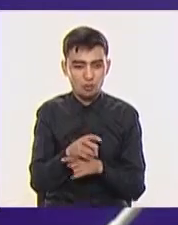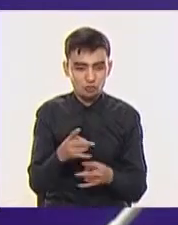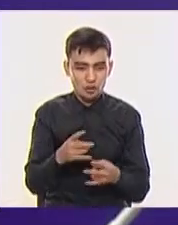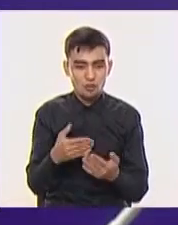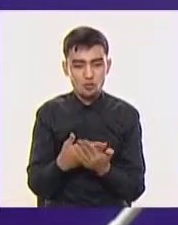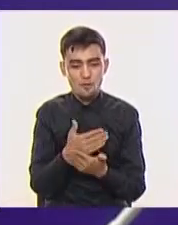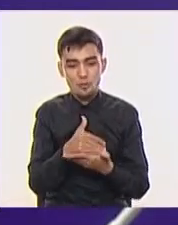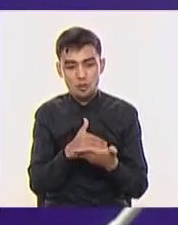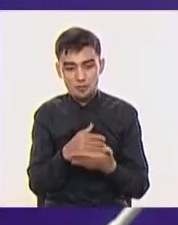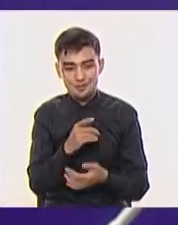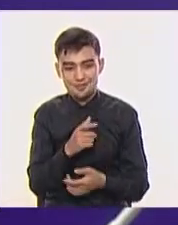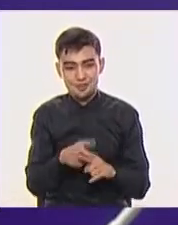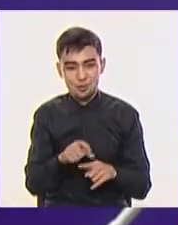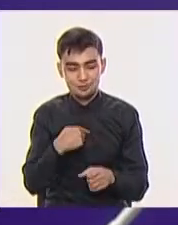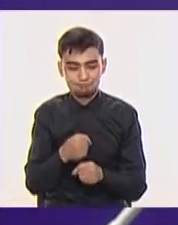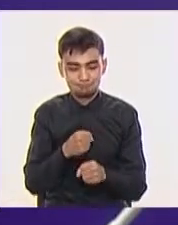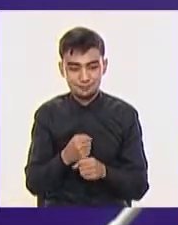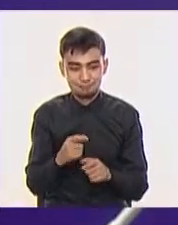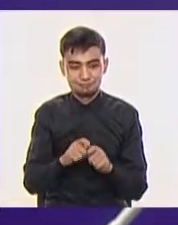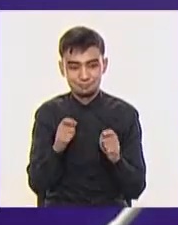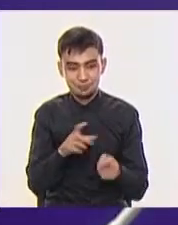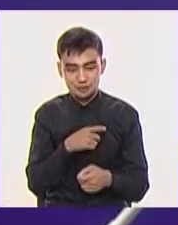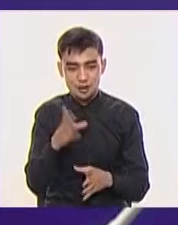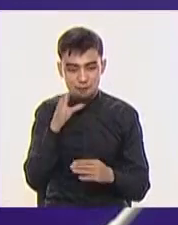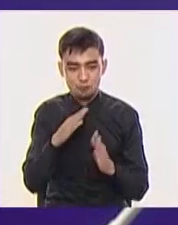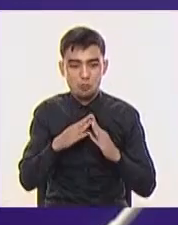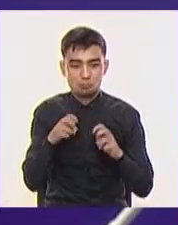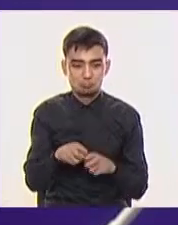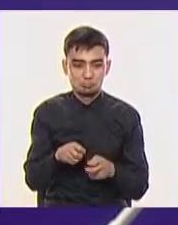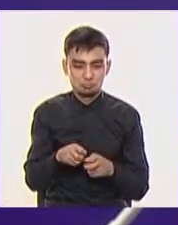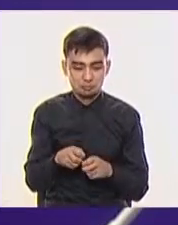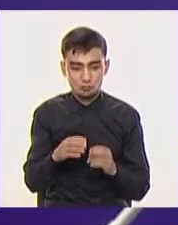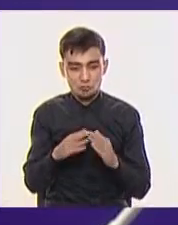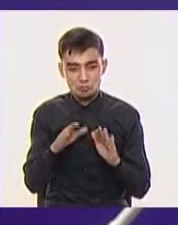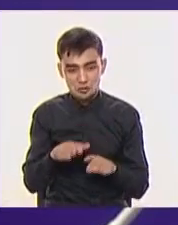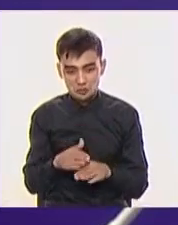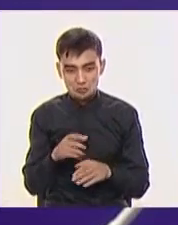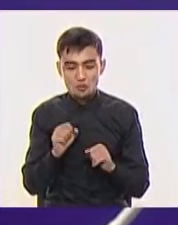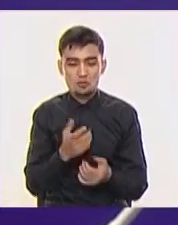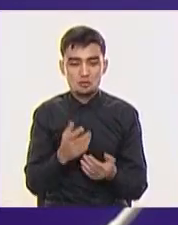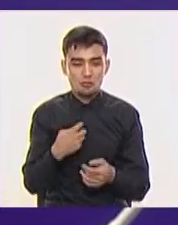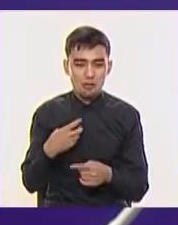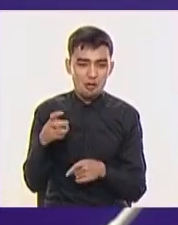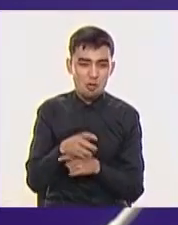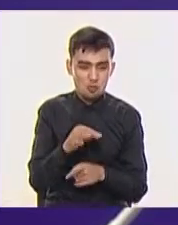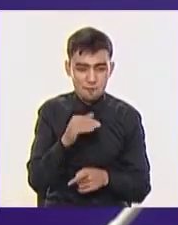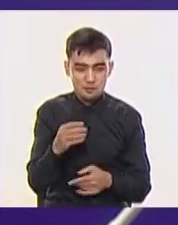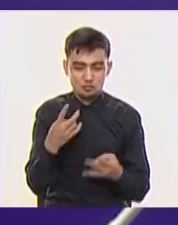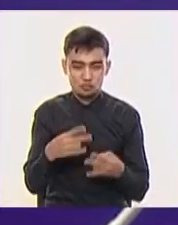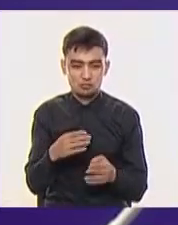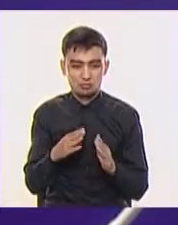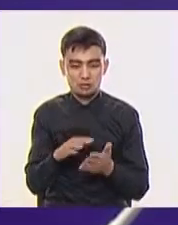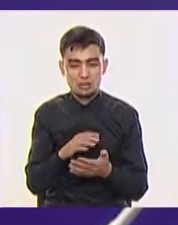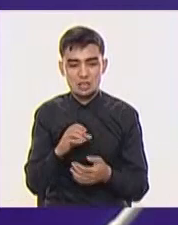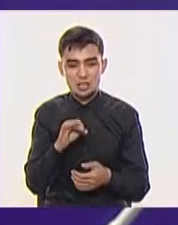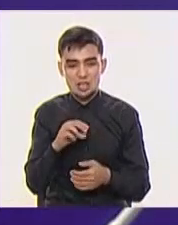Однако новый продукт, тот, по которому мы сегодня запускаем, позволит, не выходя из дома, не приходя в офис банка,